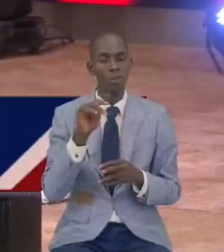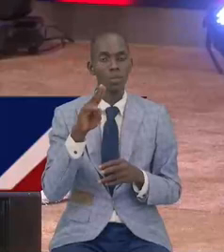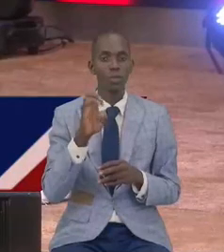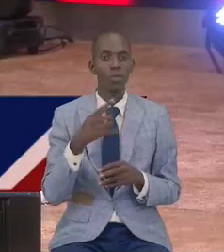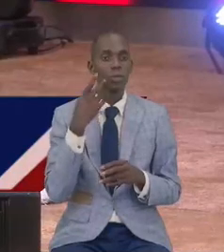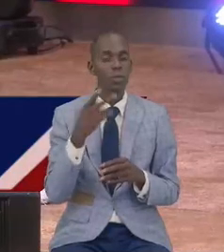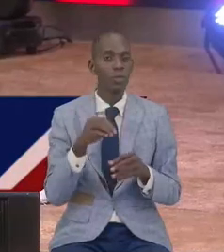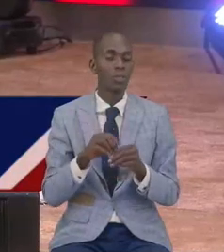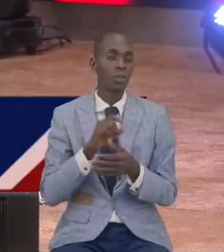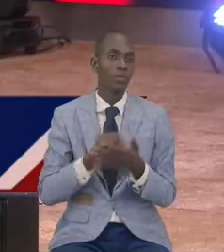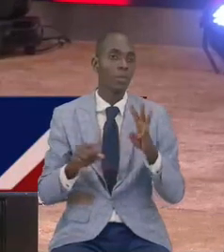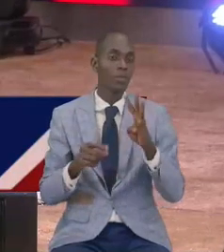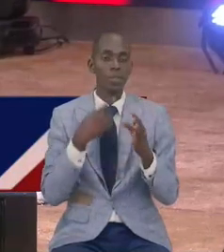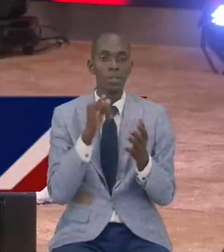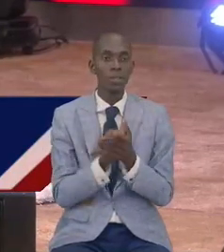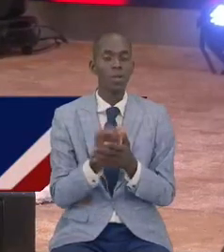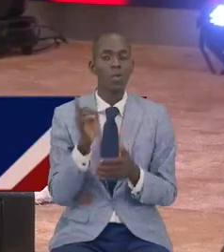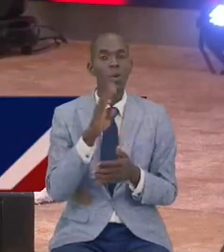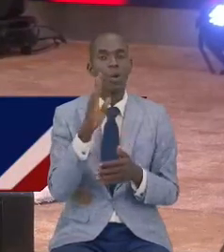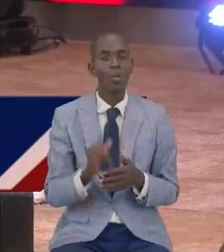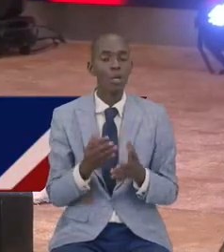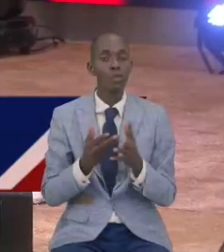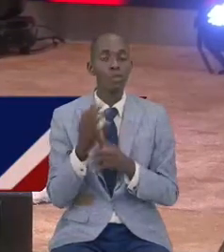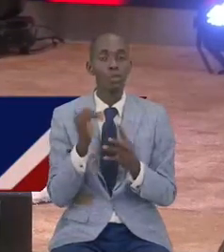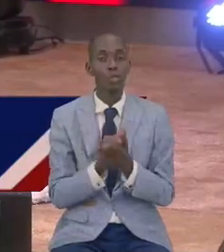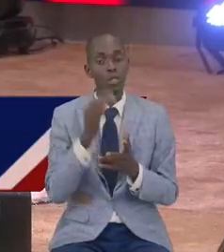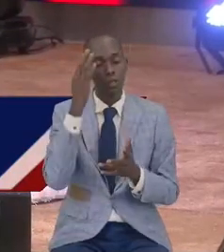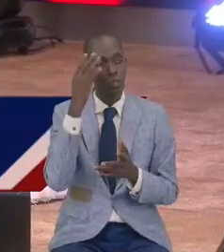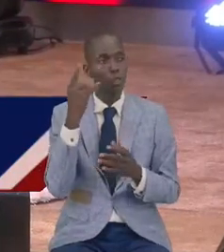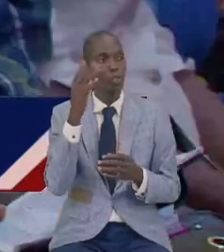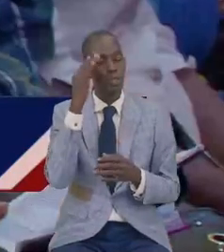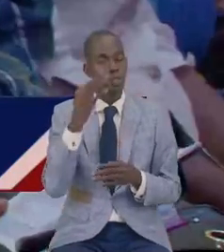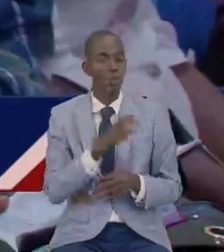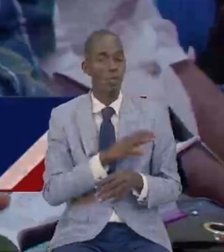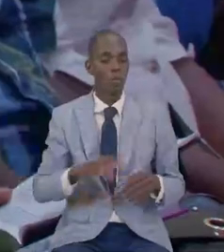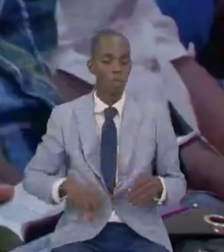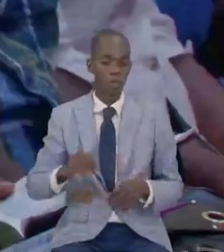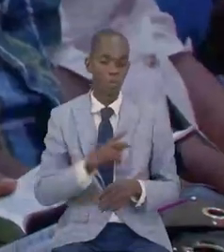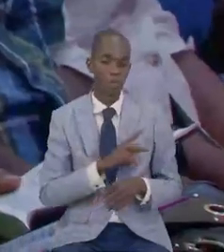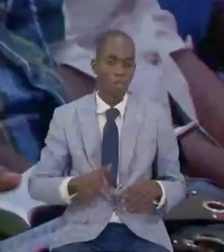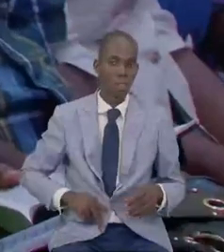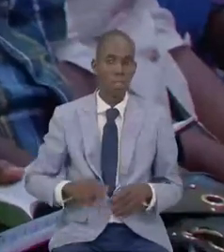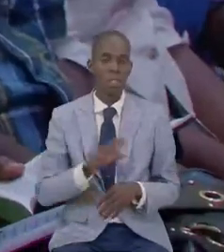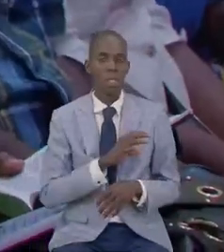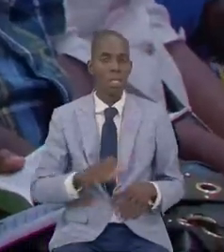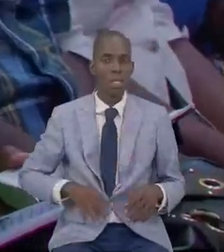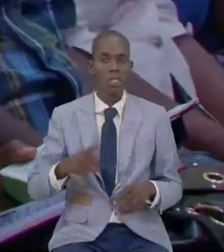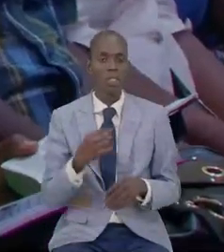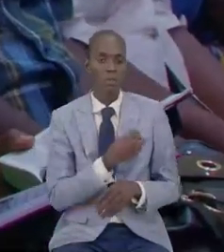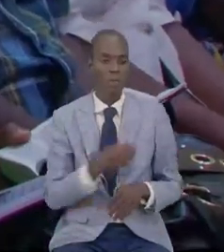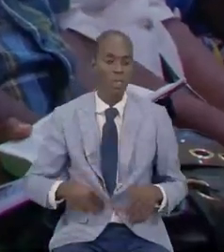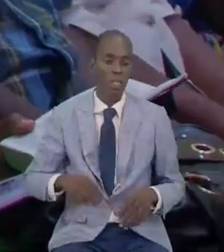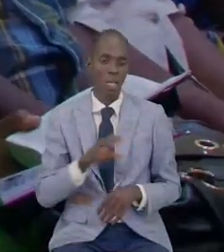sa vertu. 4. Lesquels, ce n'est pas la connaissance de Christ, le Roi, le